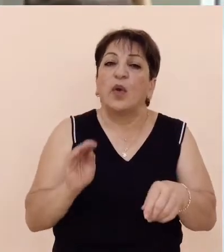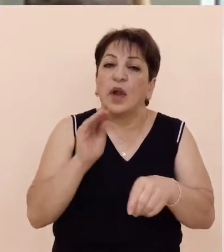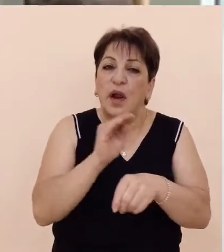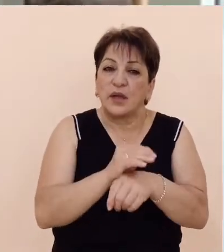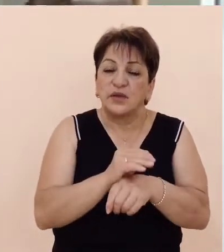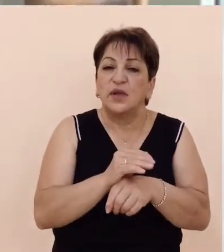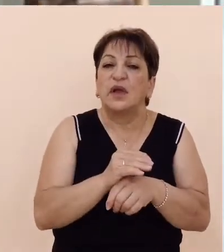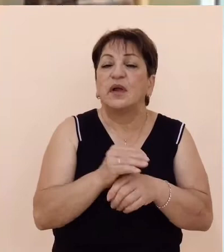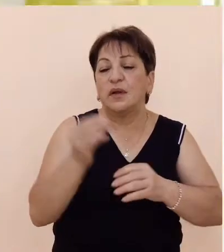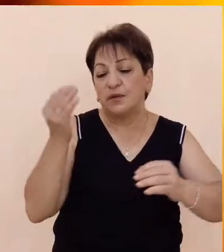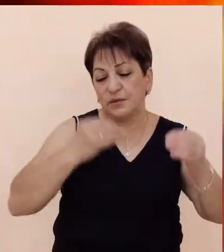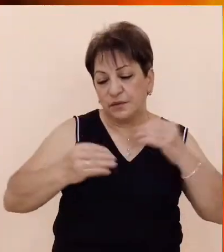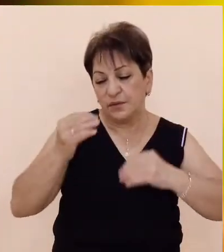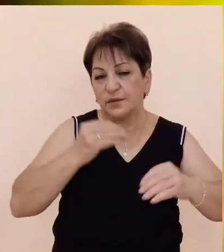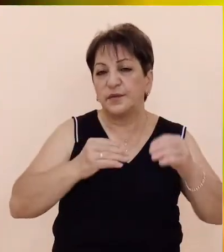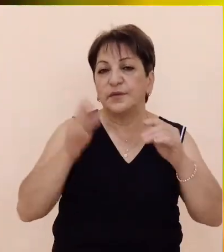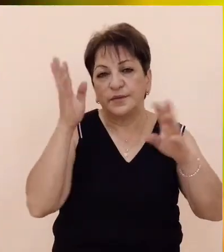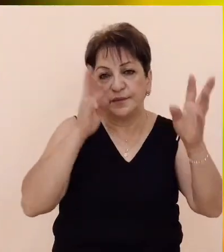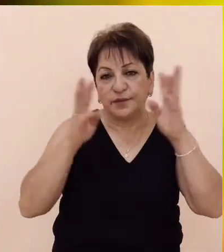գեղեցիկ աքսեսուարներով։